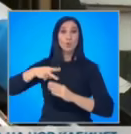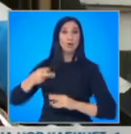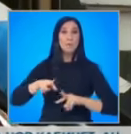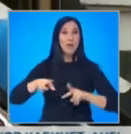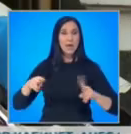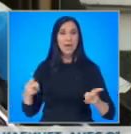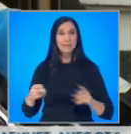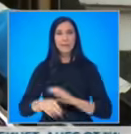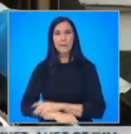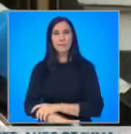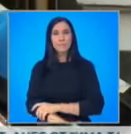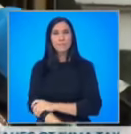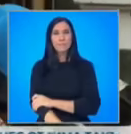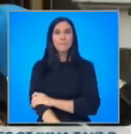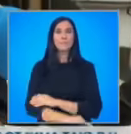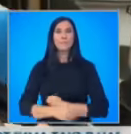различия? Програми.